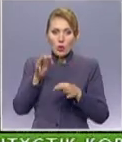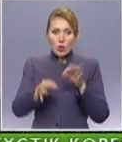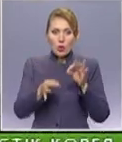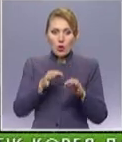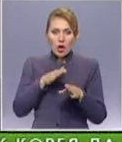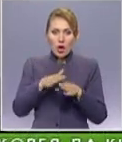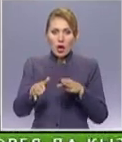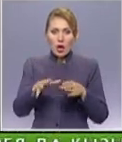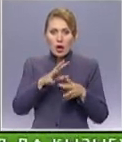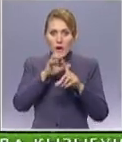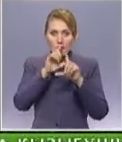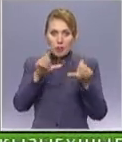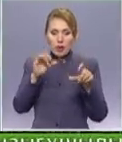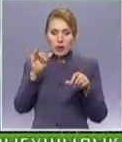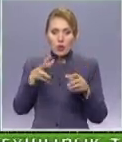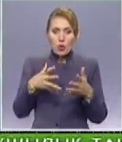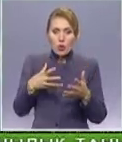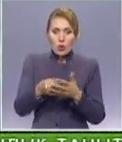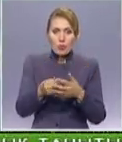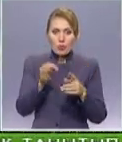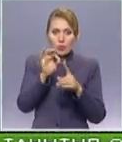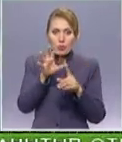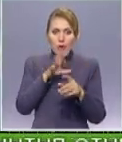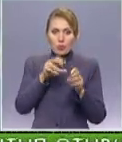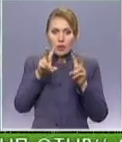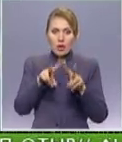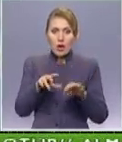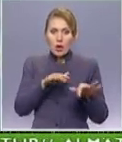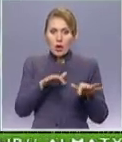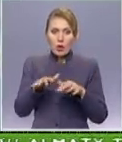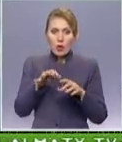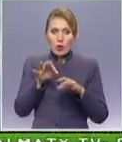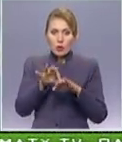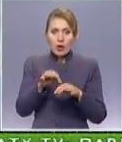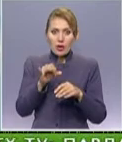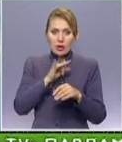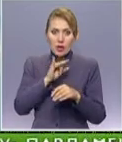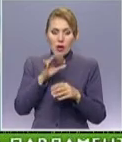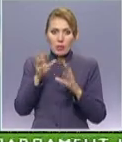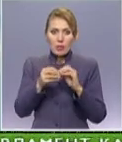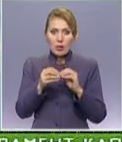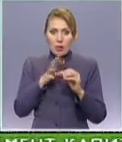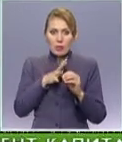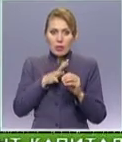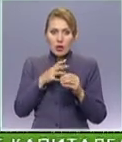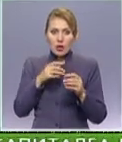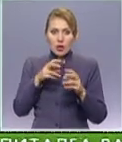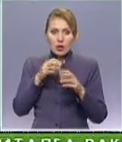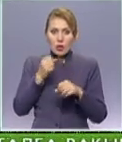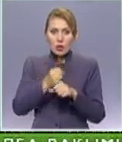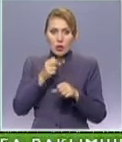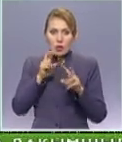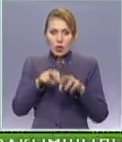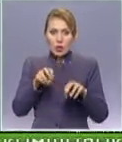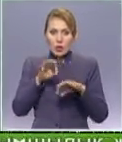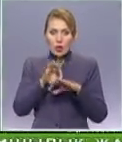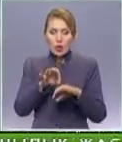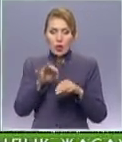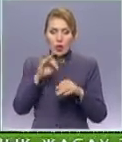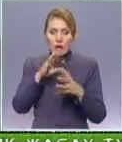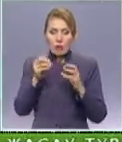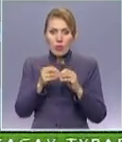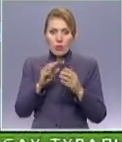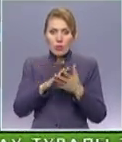орындау департаменті салықты төлету мақсатында арнайы шара жүргізуде. Кеден мен әуежай бекеттерінде қатаң тексеру өткізіледі. Егер борышты болып